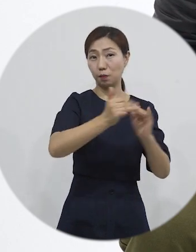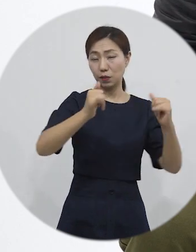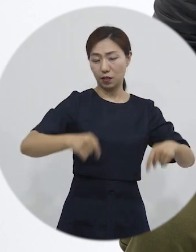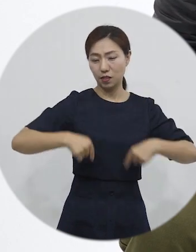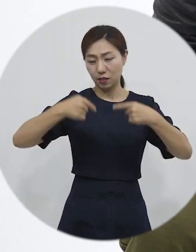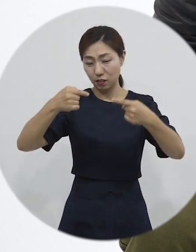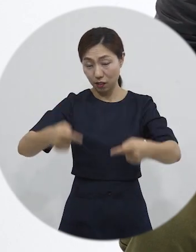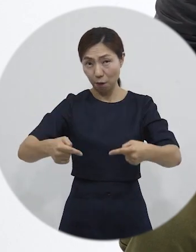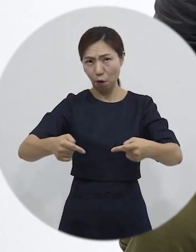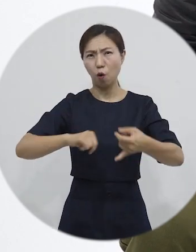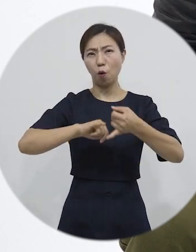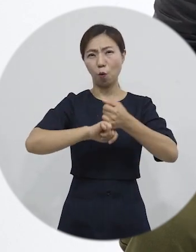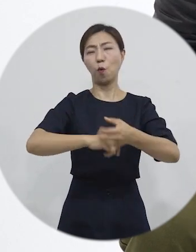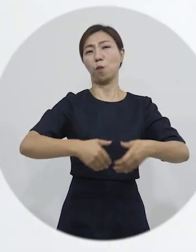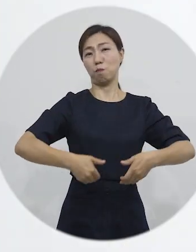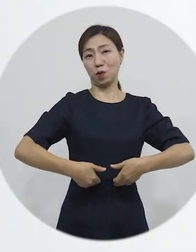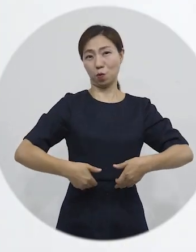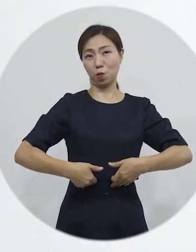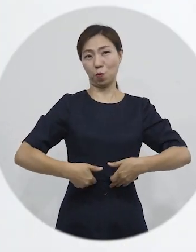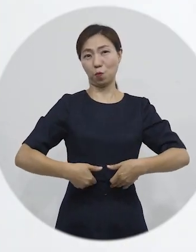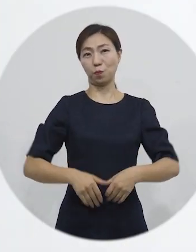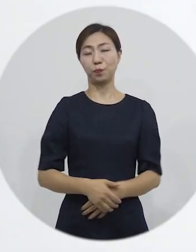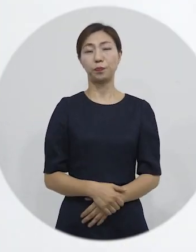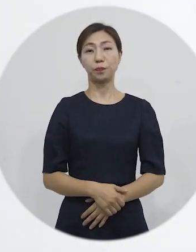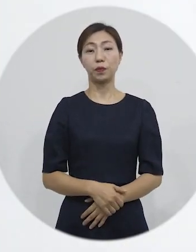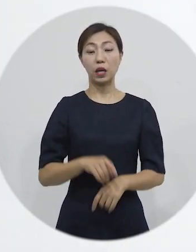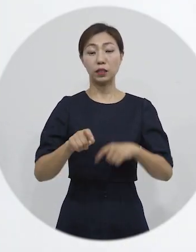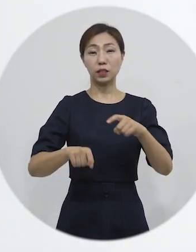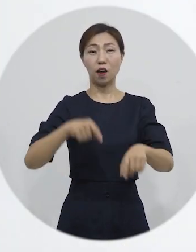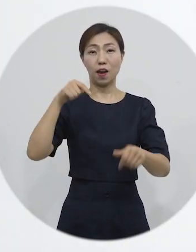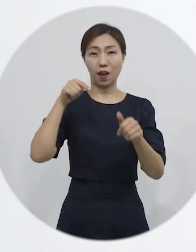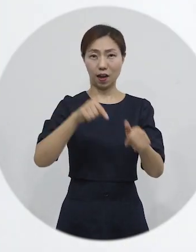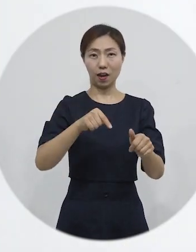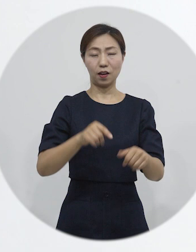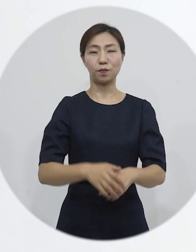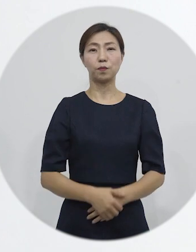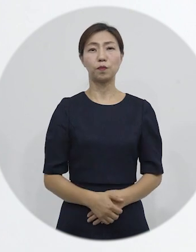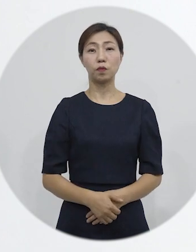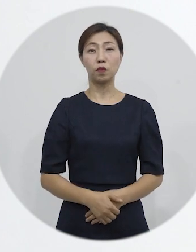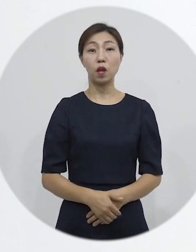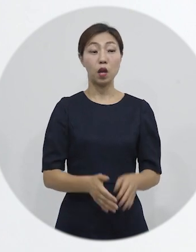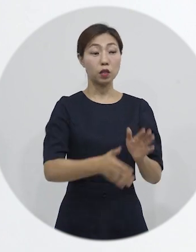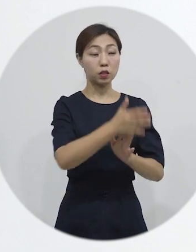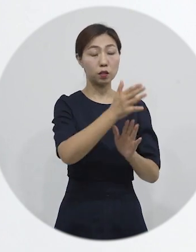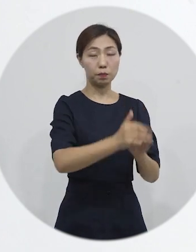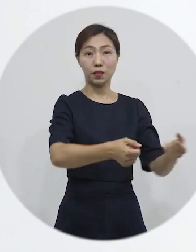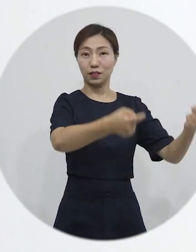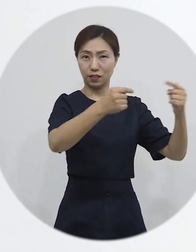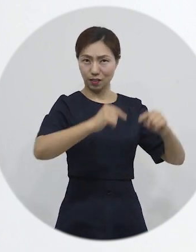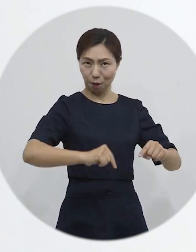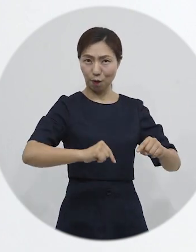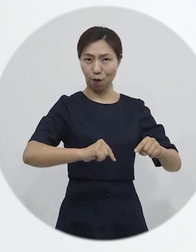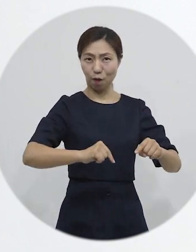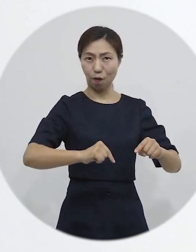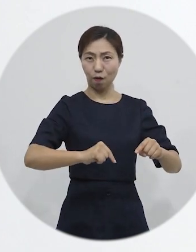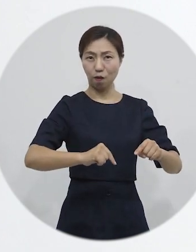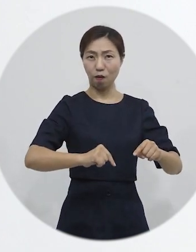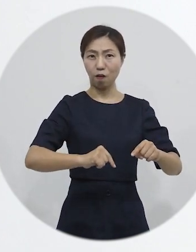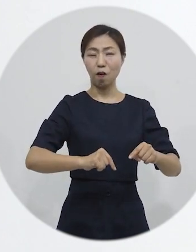마련하여 시행하여야 한다라고 되어 있습니다. 여기서 재밌는 것은 주민이 참여할 수 있는 제도를 가로를 치고